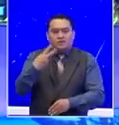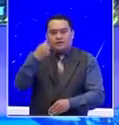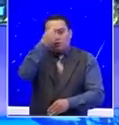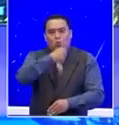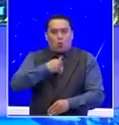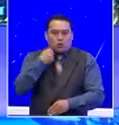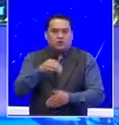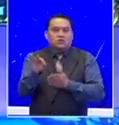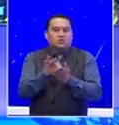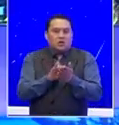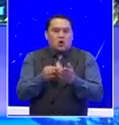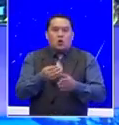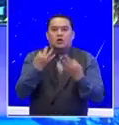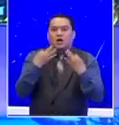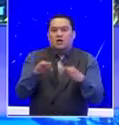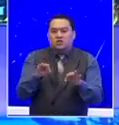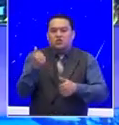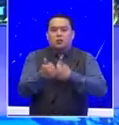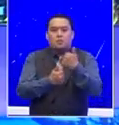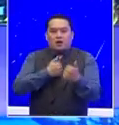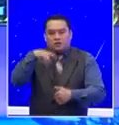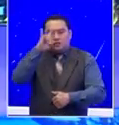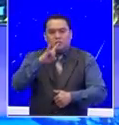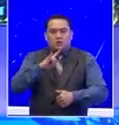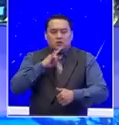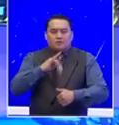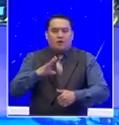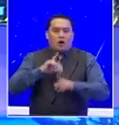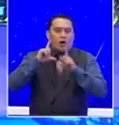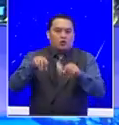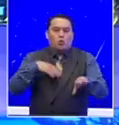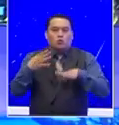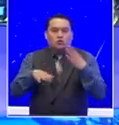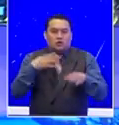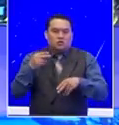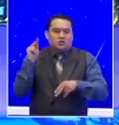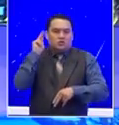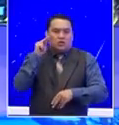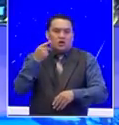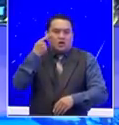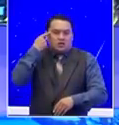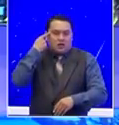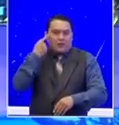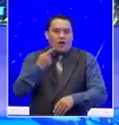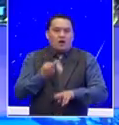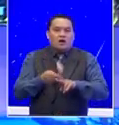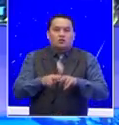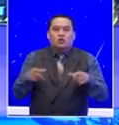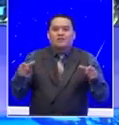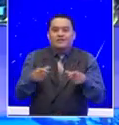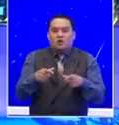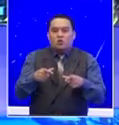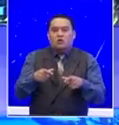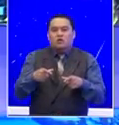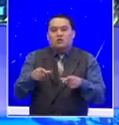2020. Сразу после лицензионного чемпионата спортсменка отправилась на учебно-тренировочные сборы в Кыргызстан. Однако пандемия